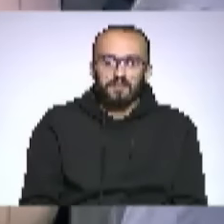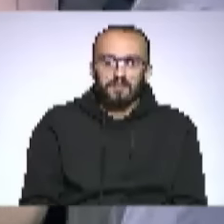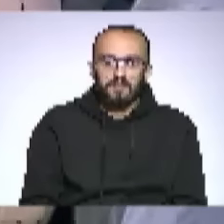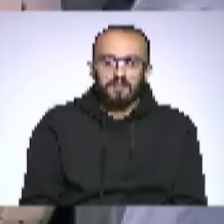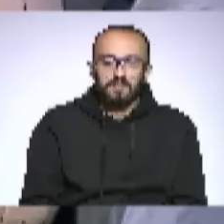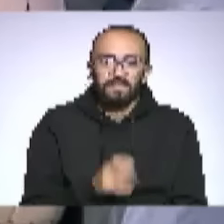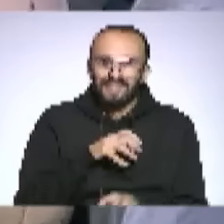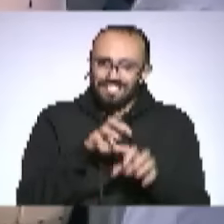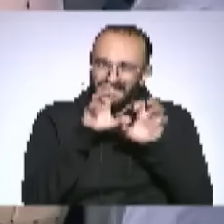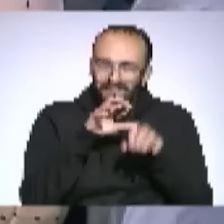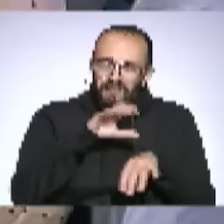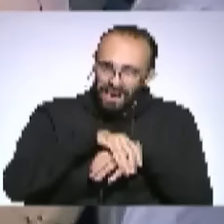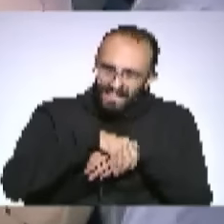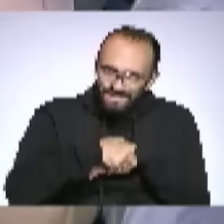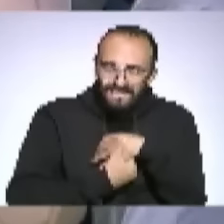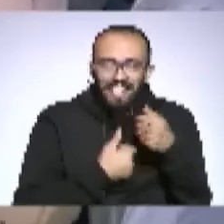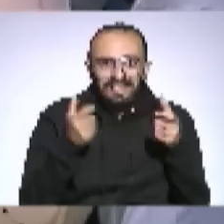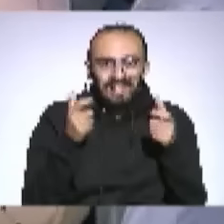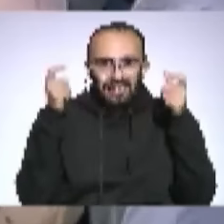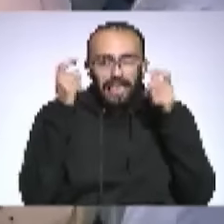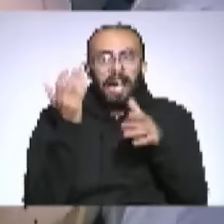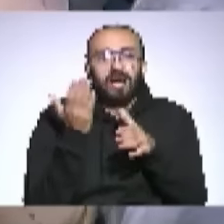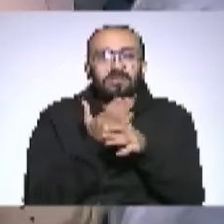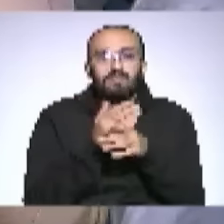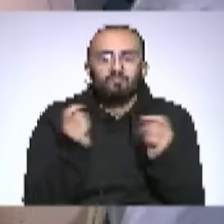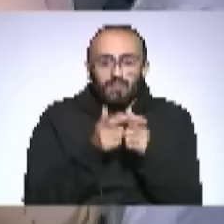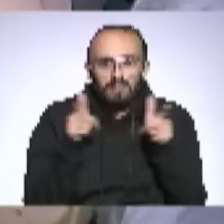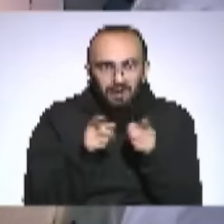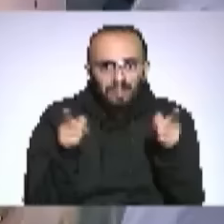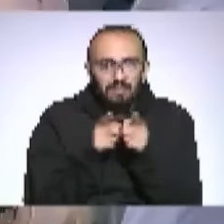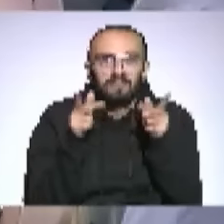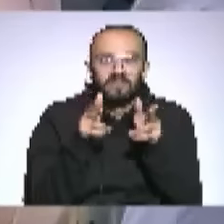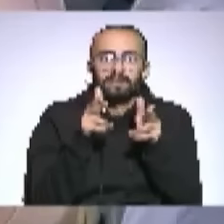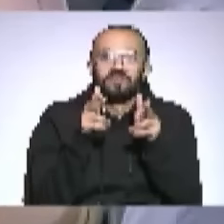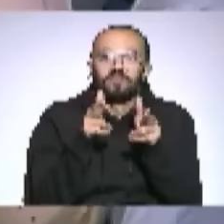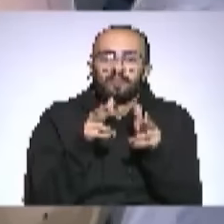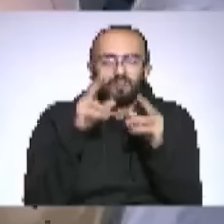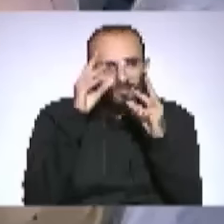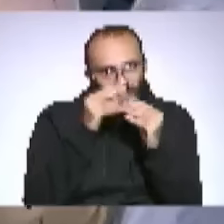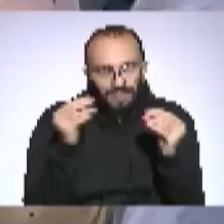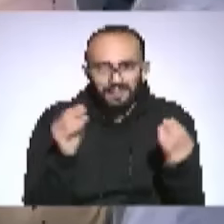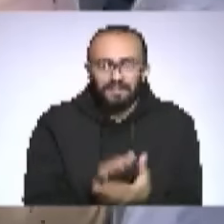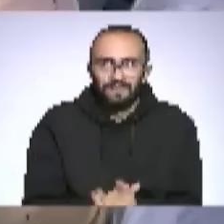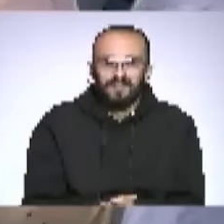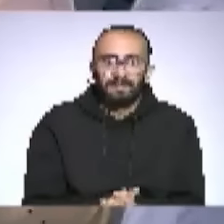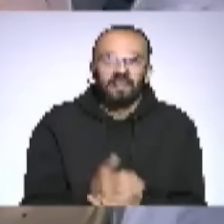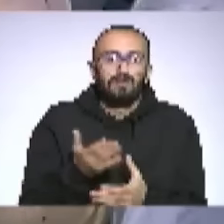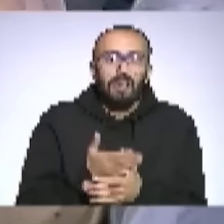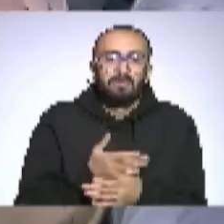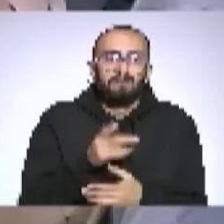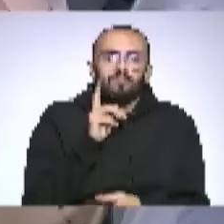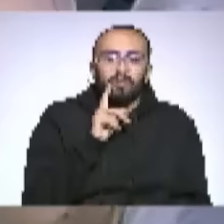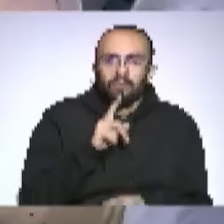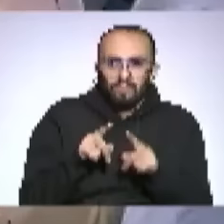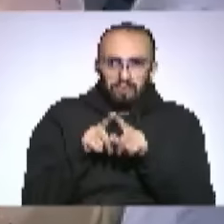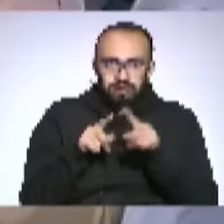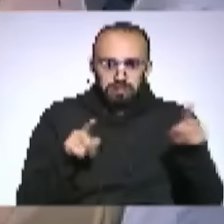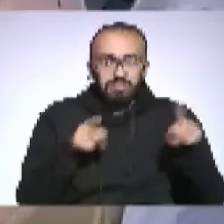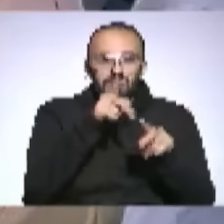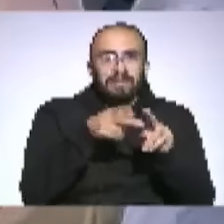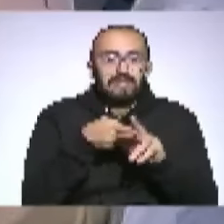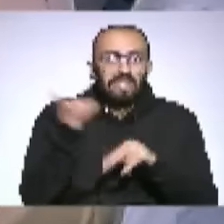ضغطنا على سيدنا جدا وزنق اناه في الوقت علشان خاطر نلحق نصور دول فانا بشكرك يا سيدنا لا عشان ما نتحرمش برده طوال الفتره اللي